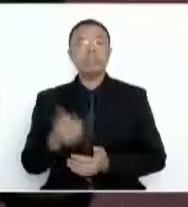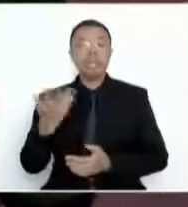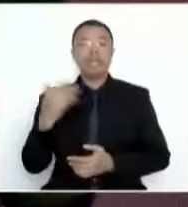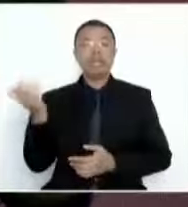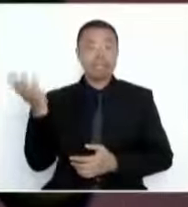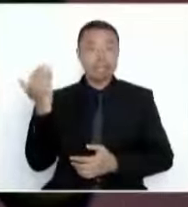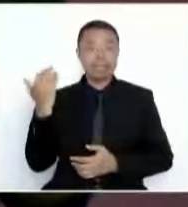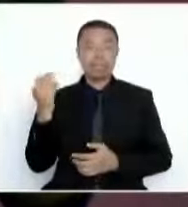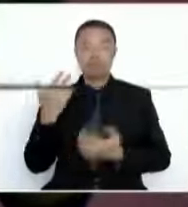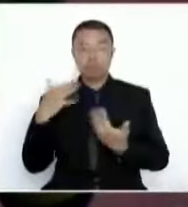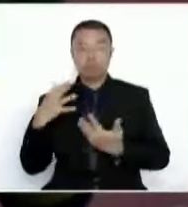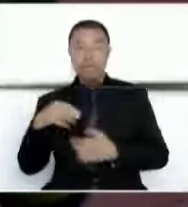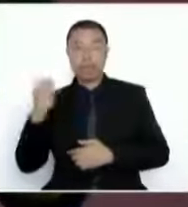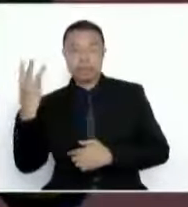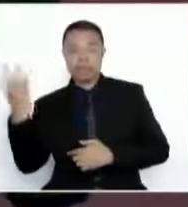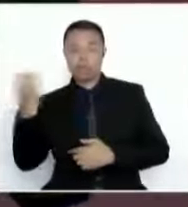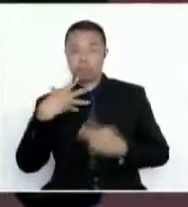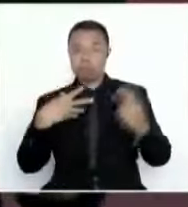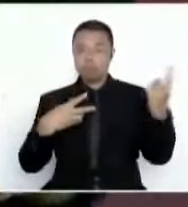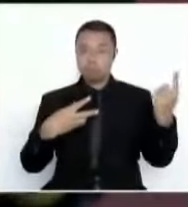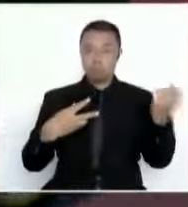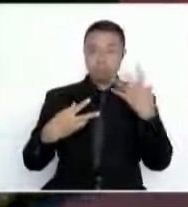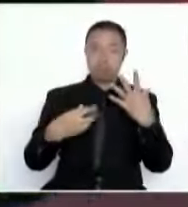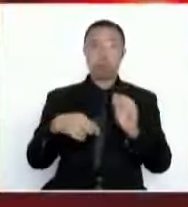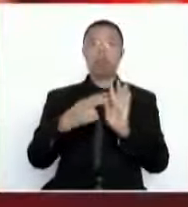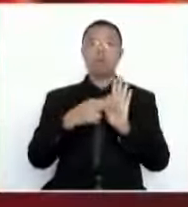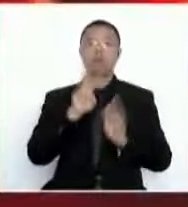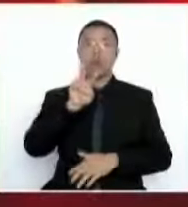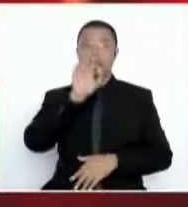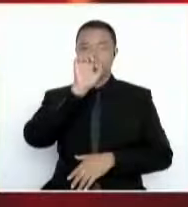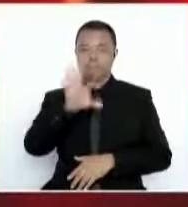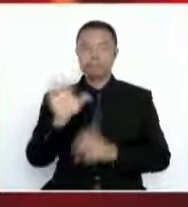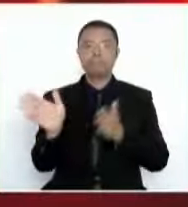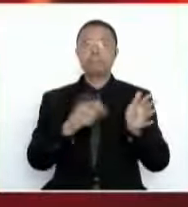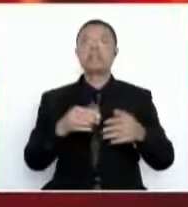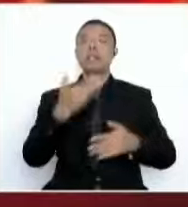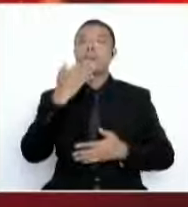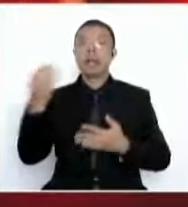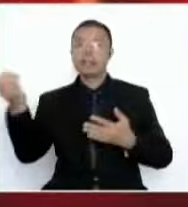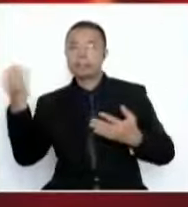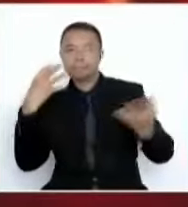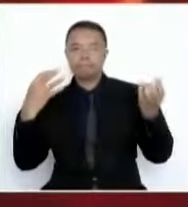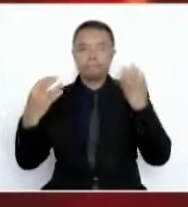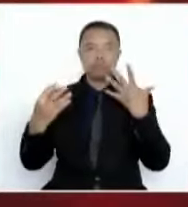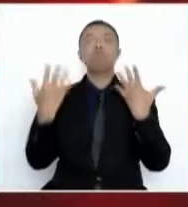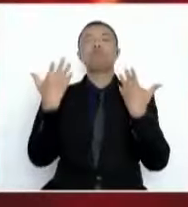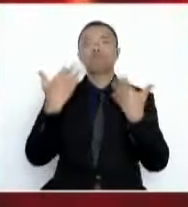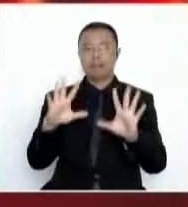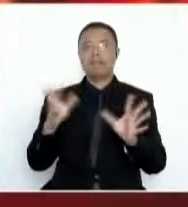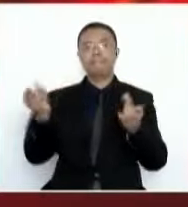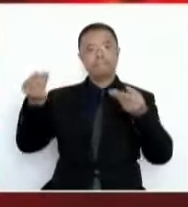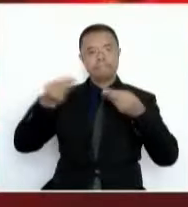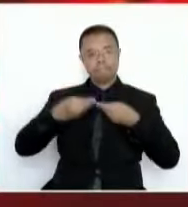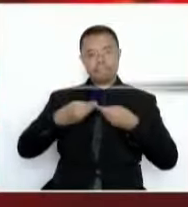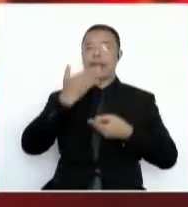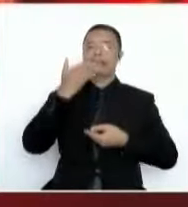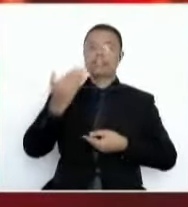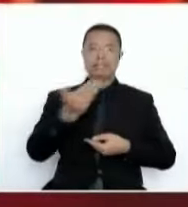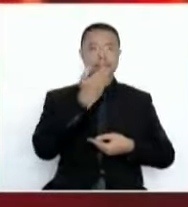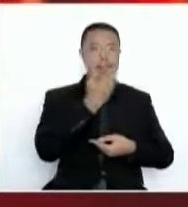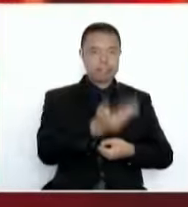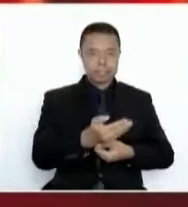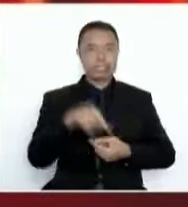dari kedua calon wakil gubernur waktu anda 1 menit silakan Pak Terima kasih atas masukan dari kedua paslon ee